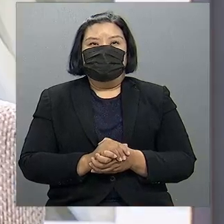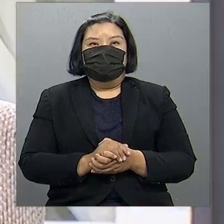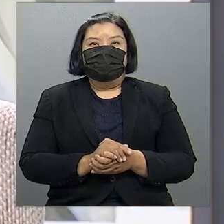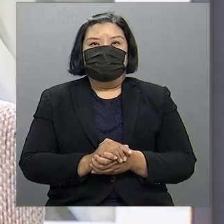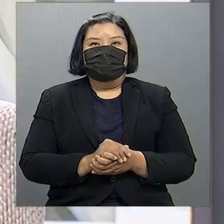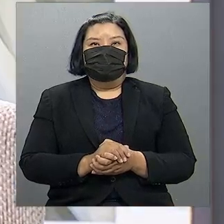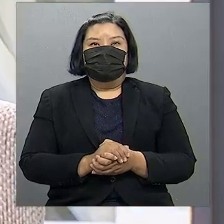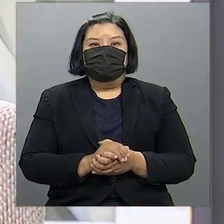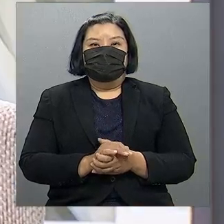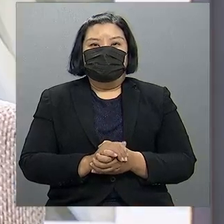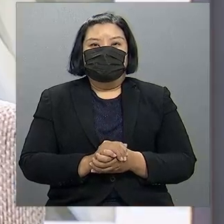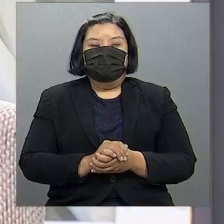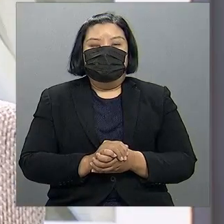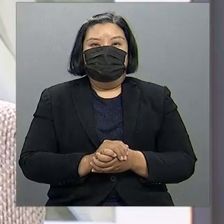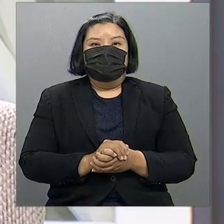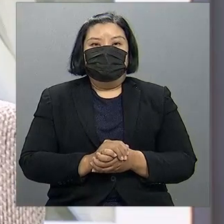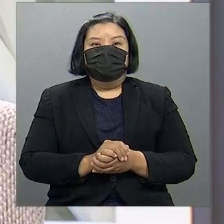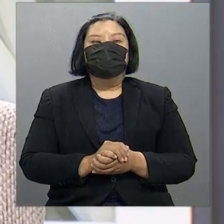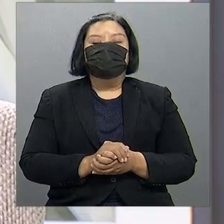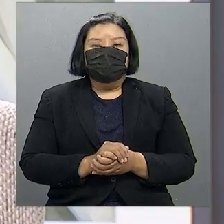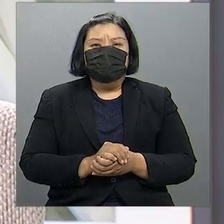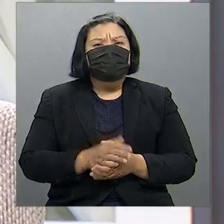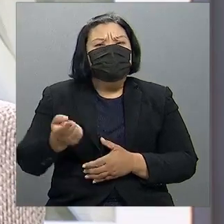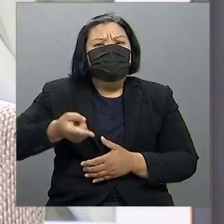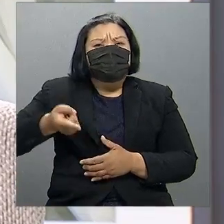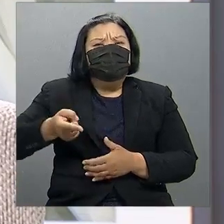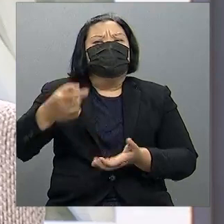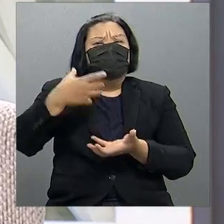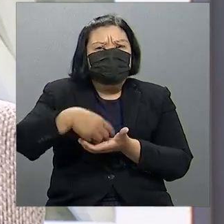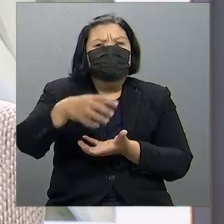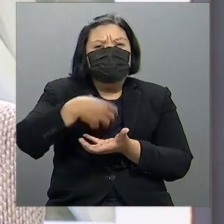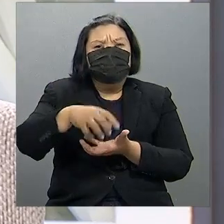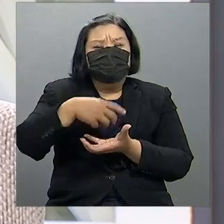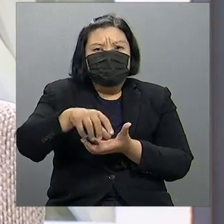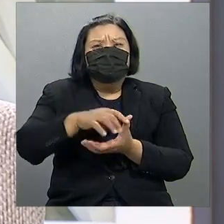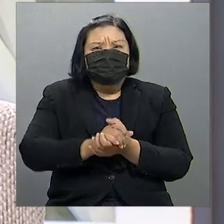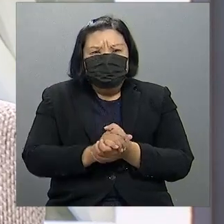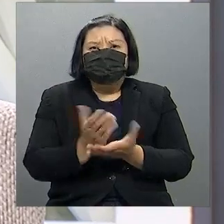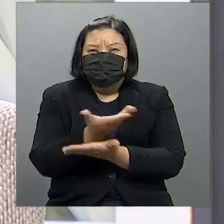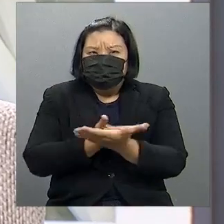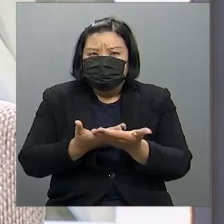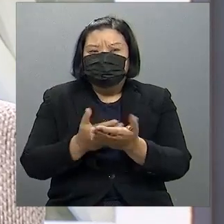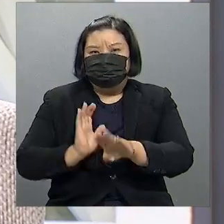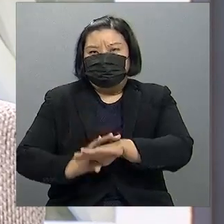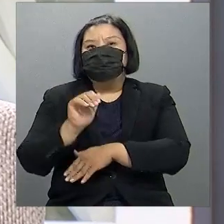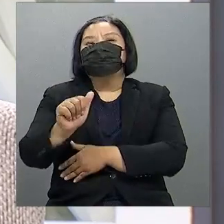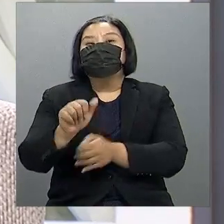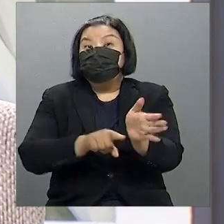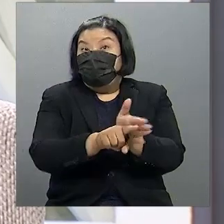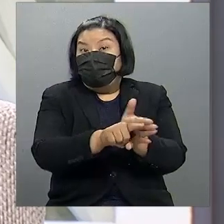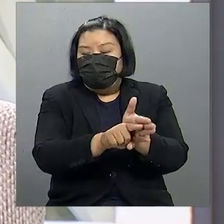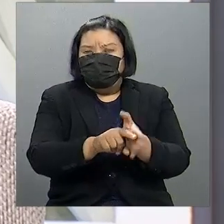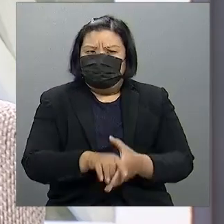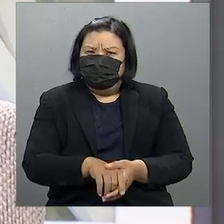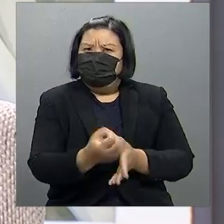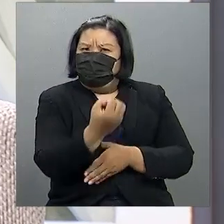อย่างที่เราเคยได้นำเสนอกับคุณผู้ชมในหลายโอกาสเหมือนกันนะครับได้พูดคุยกับนักไวรัสวิทยานะครับก็ยืนยันบอกว่าตัวไวรัสเองเนี่ยจะมีพั